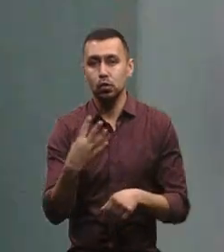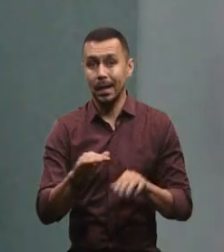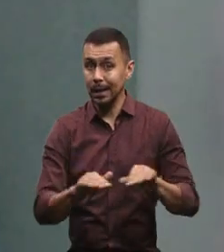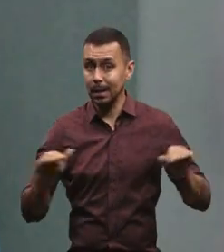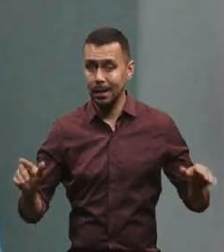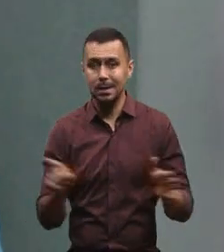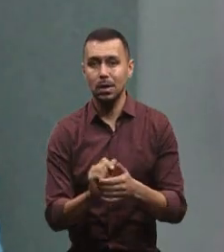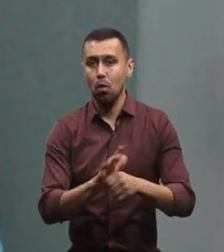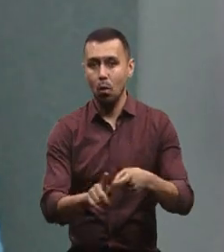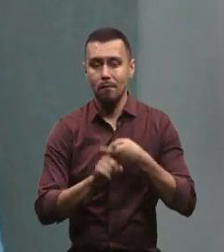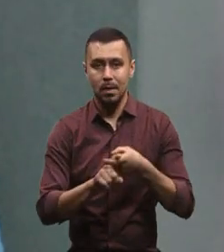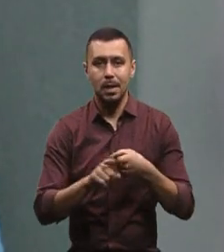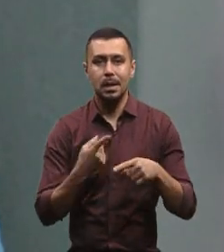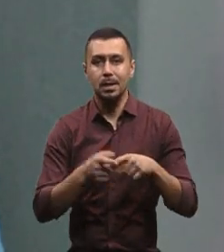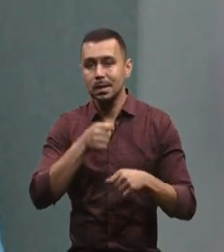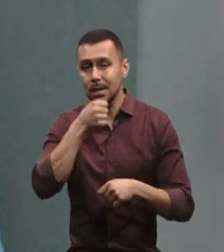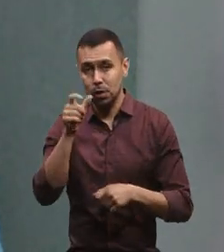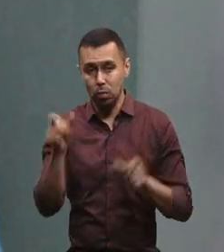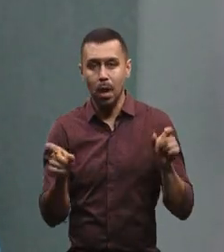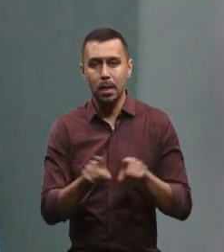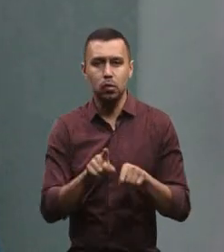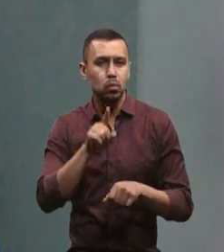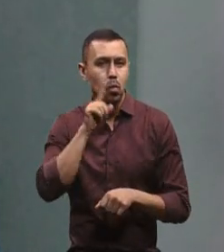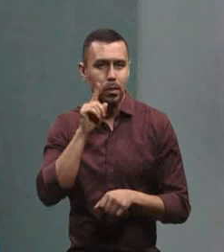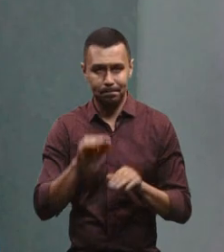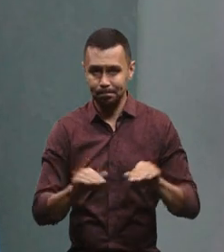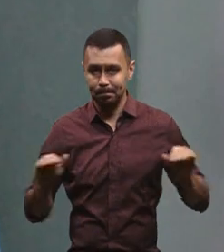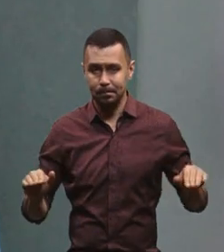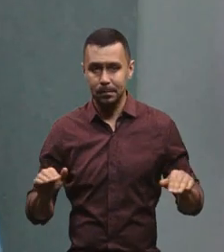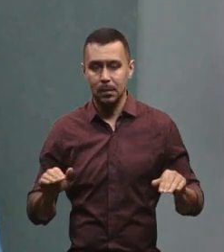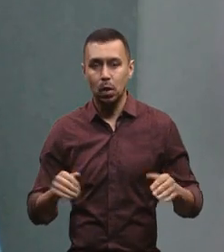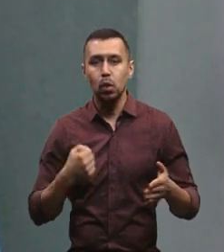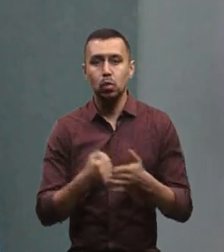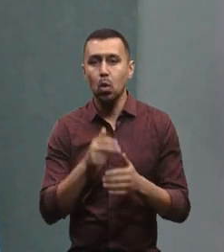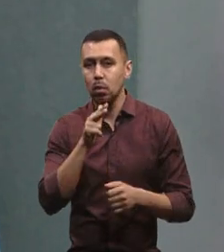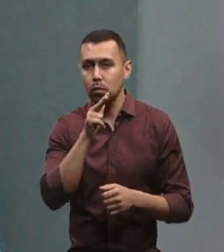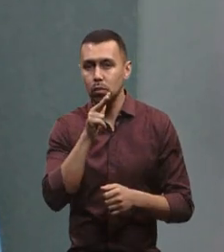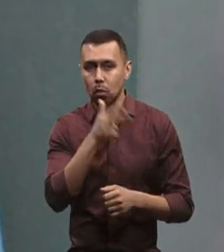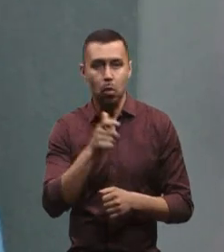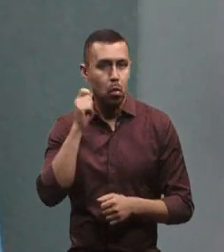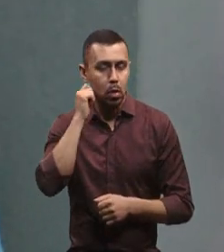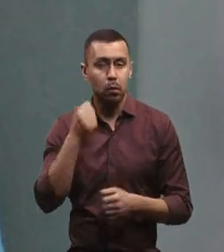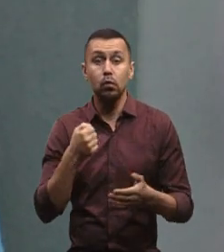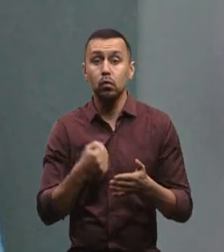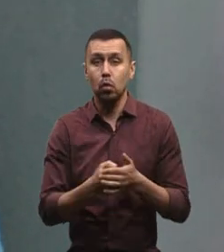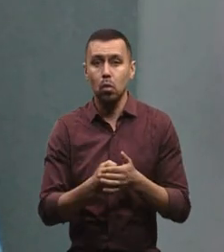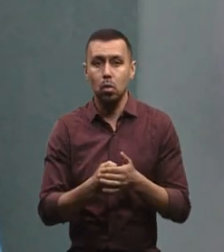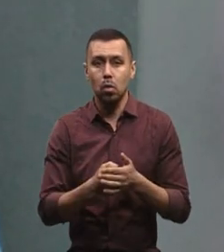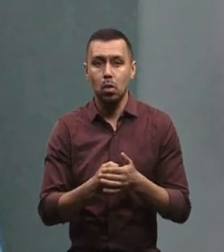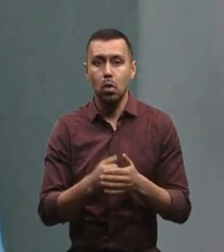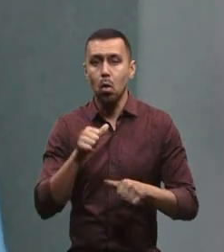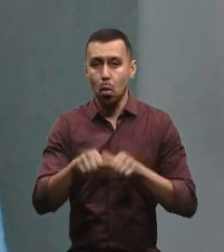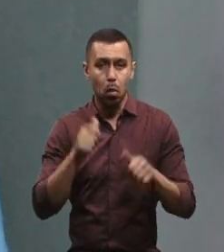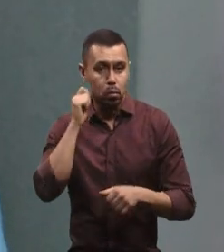ковідом. Це люди старшого віку, а також діти раннього віку, особливо це до 3 років, а також до року діти.